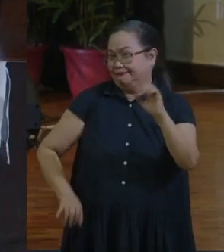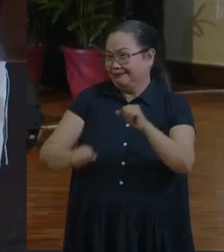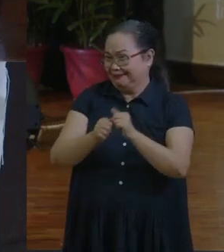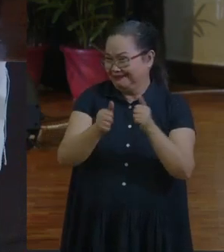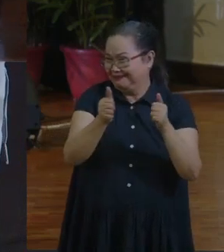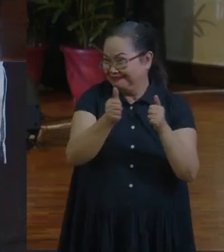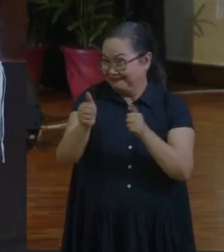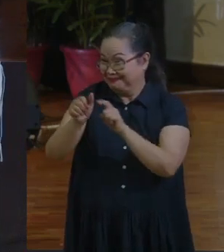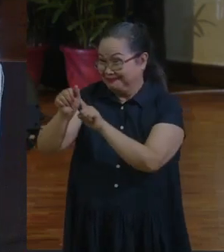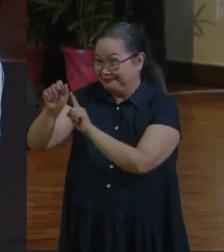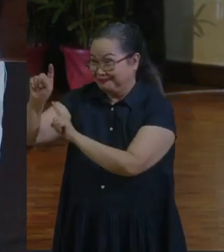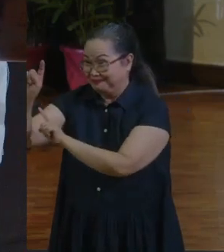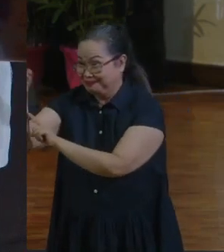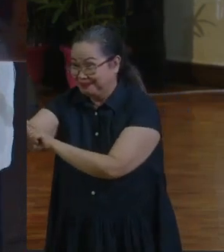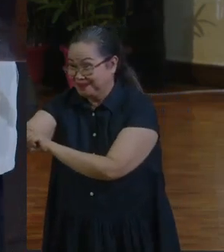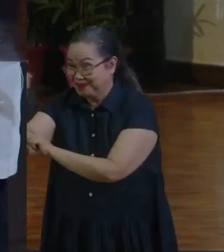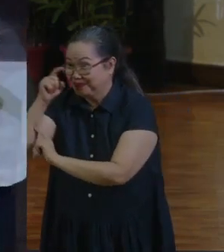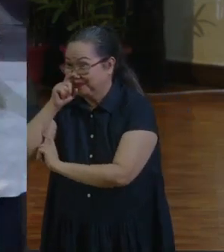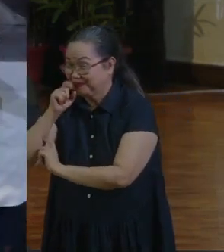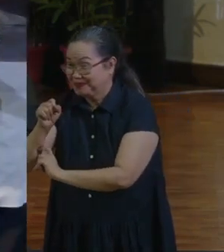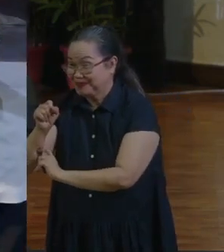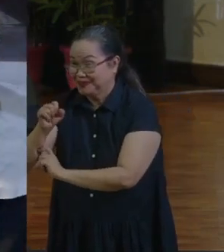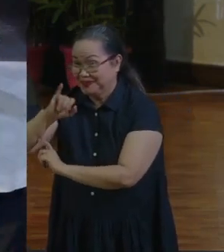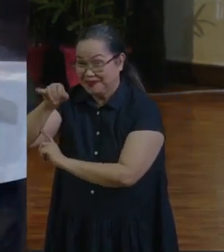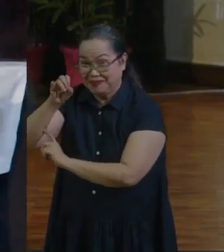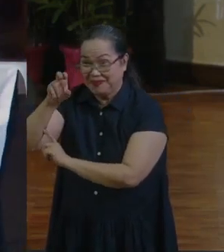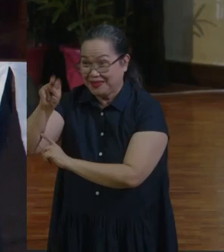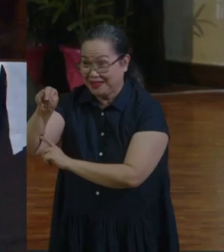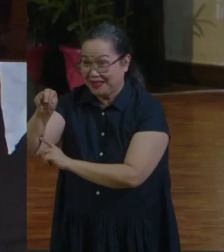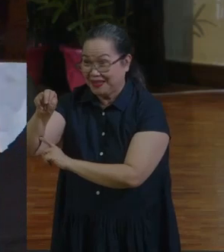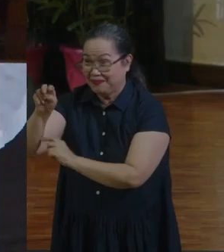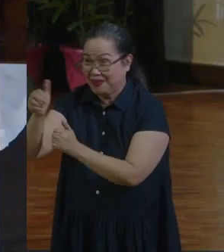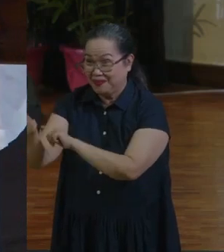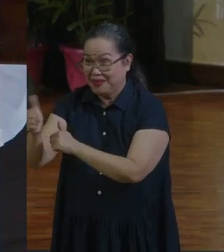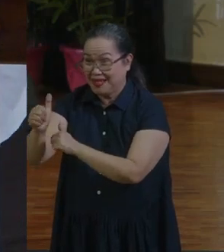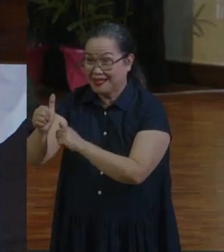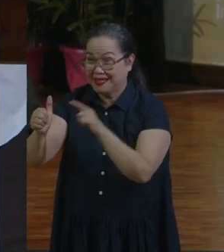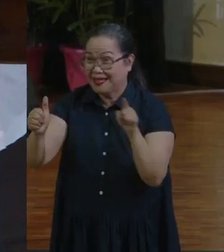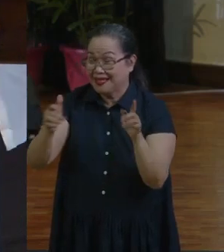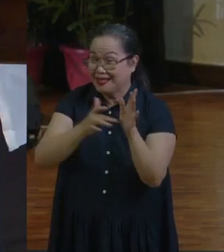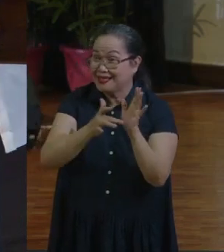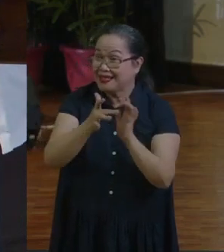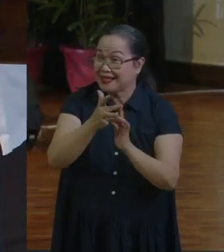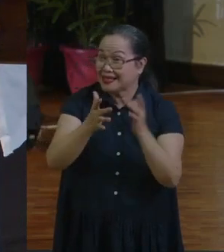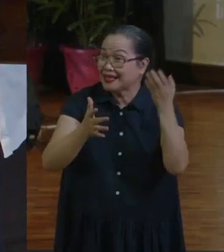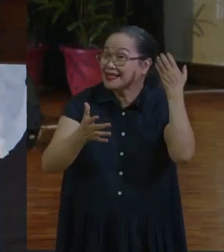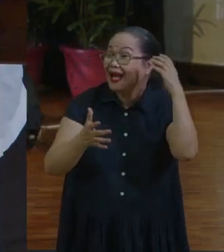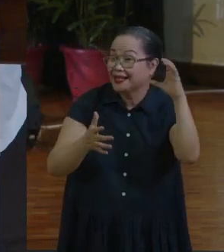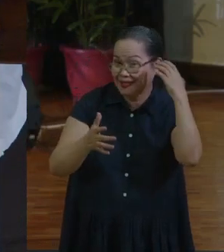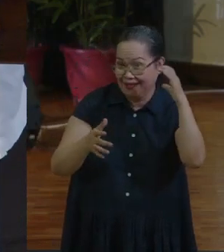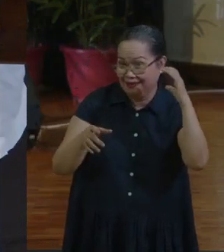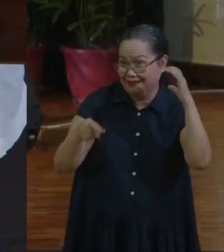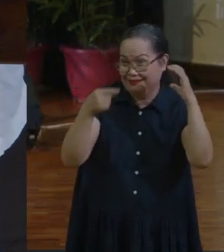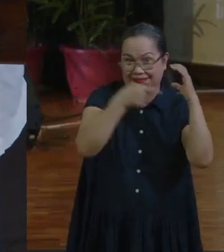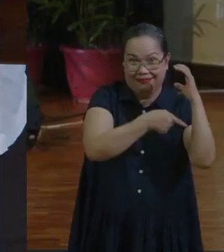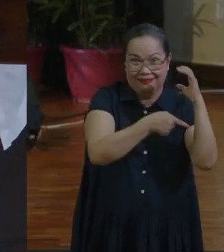niya. In fact, sabi ng iba, mukhang kamag-anak niya si Jesus. Dahil